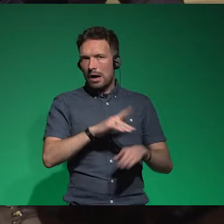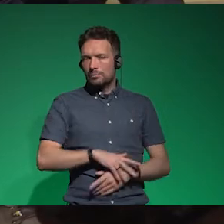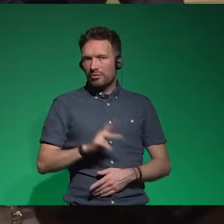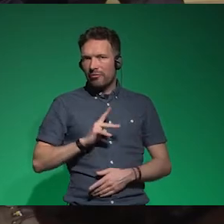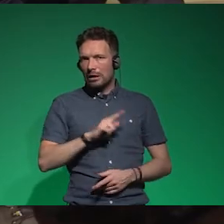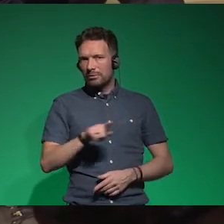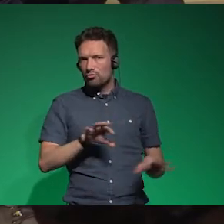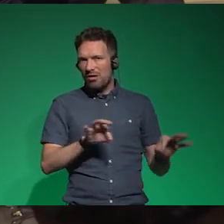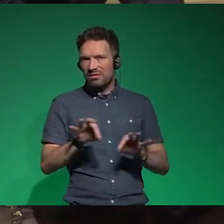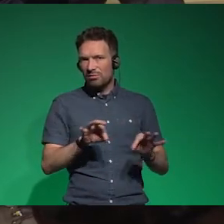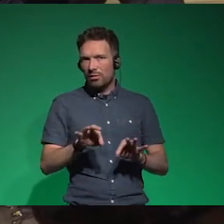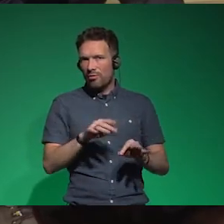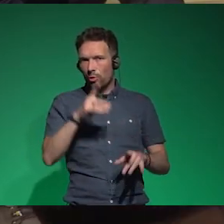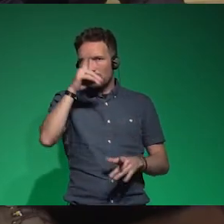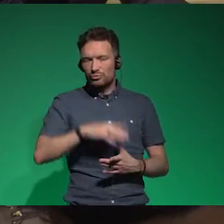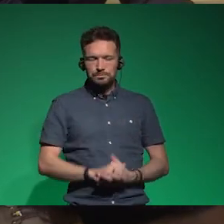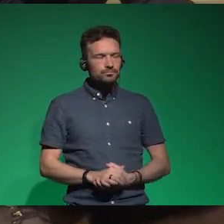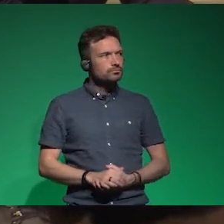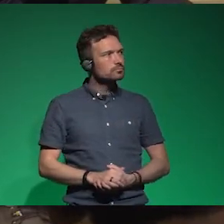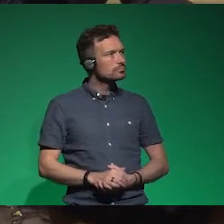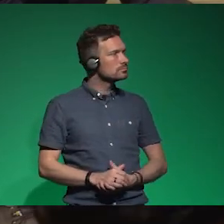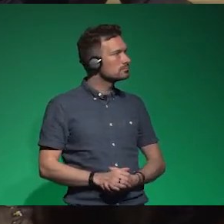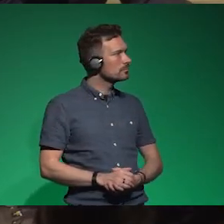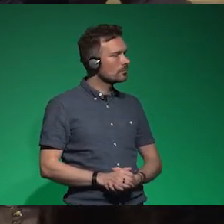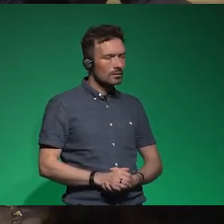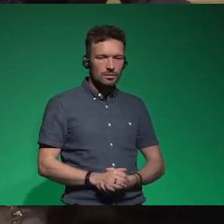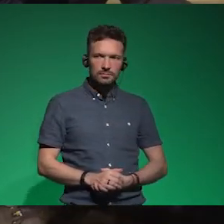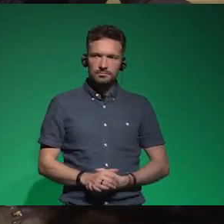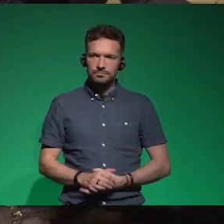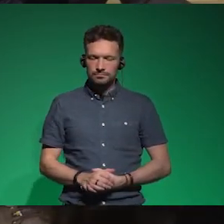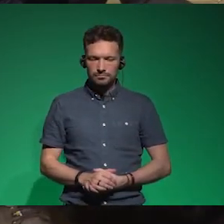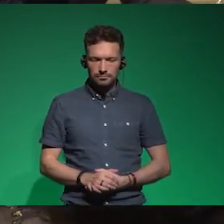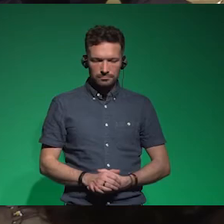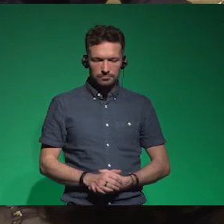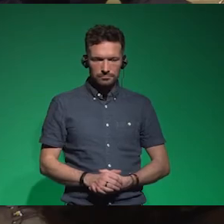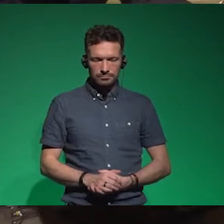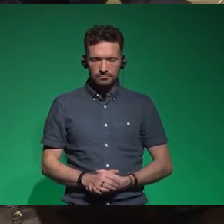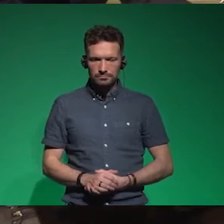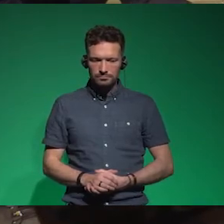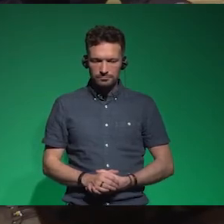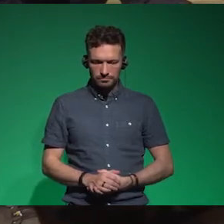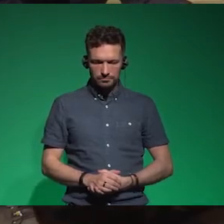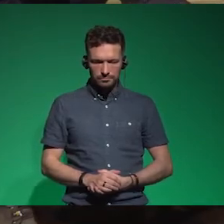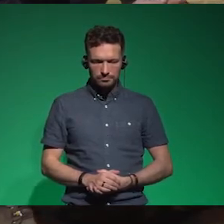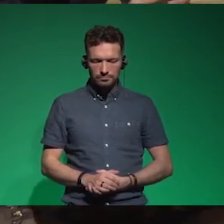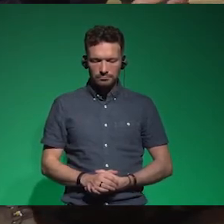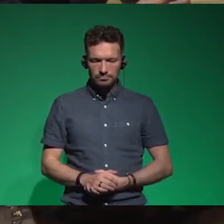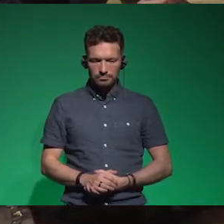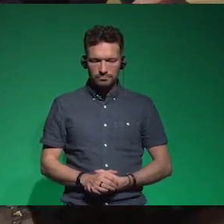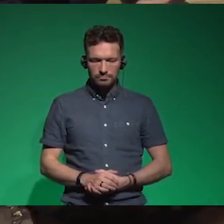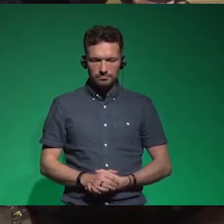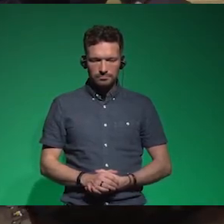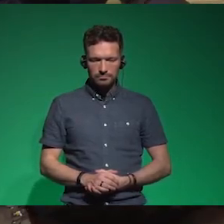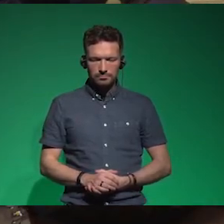dengan memotong kambing, simbol darah itu sebagai bersaudara, itu 3 hari 3 malam agar